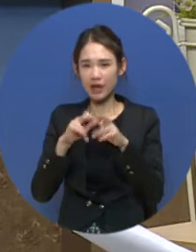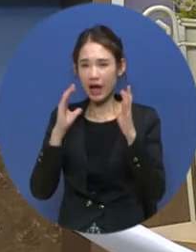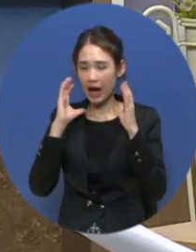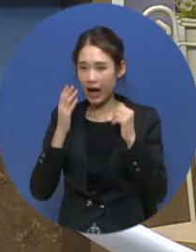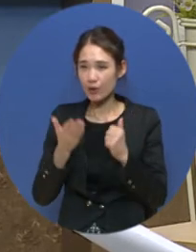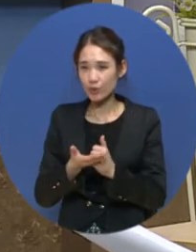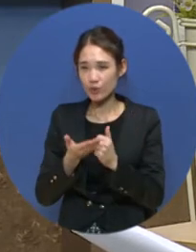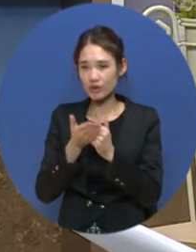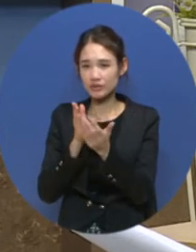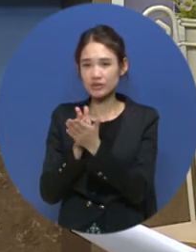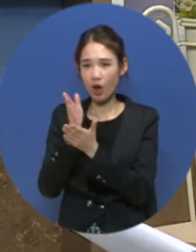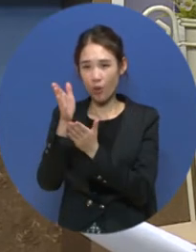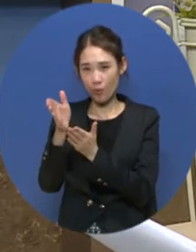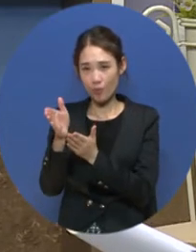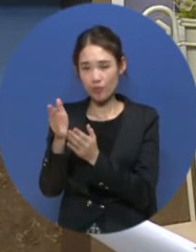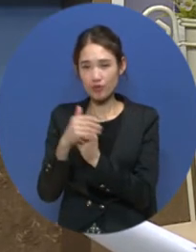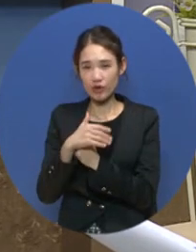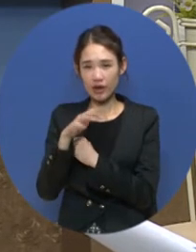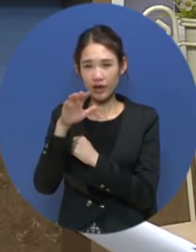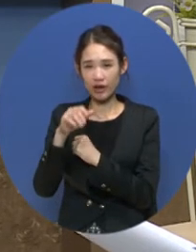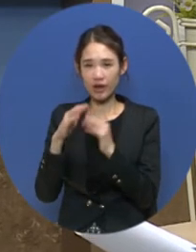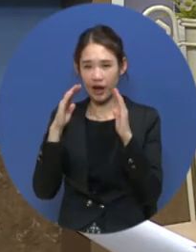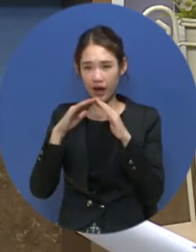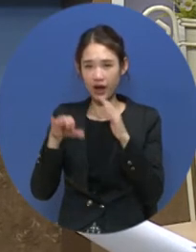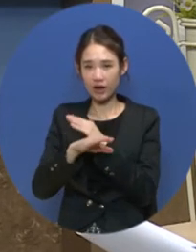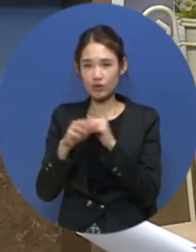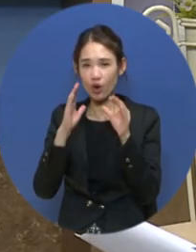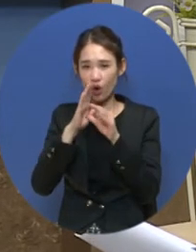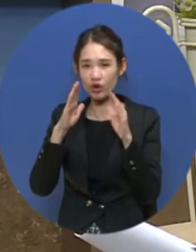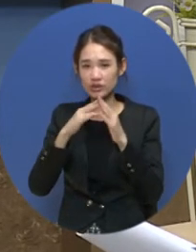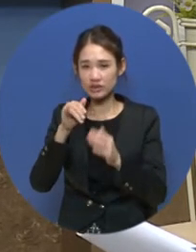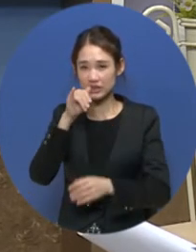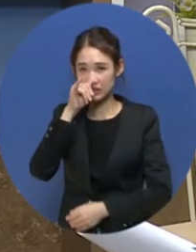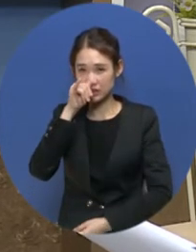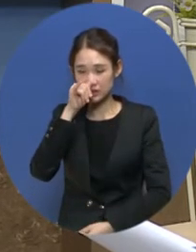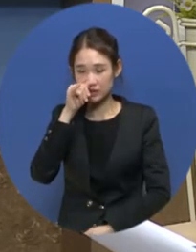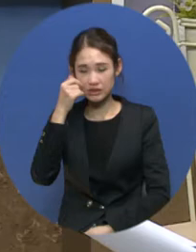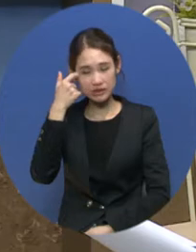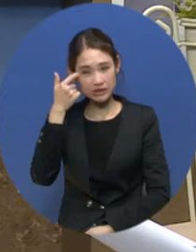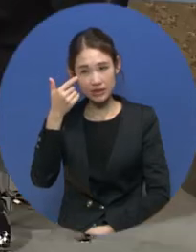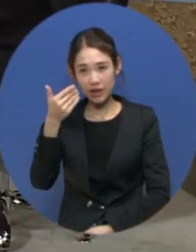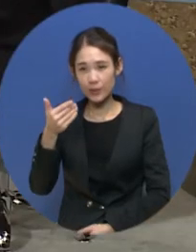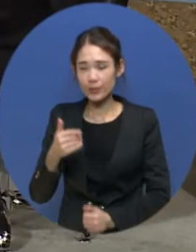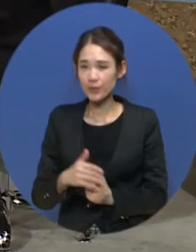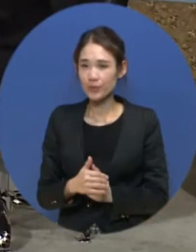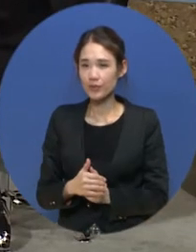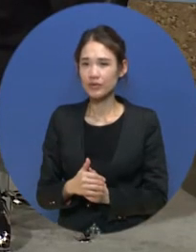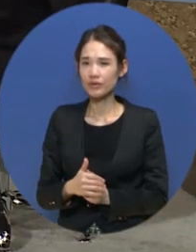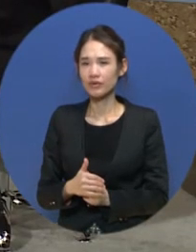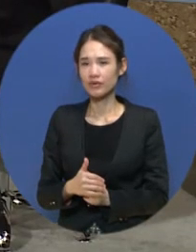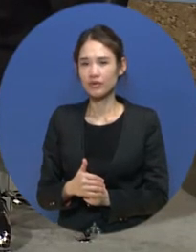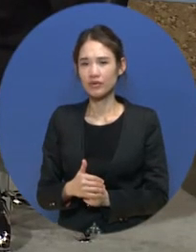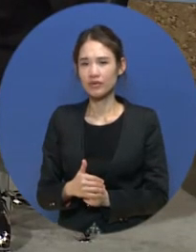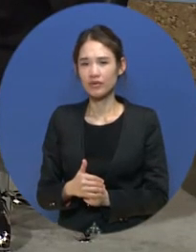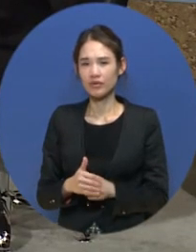장애 아동을 전문으로 하는 가정 어린이집이 있는지 궁금하거든요. 그 이제